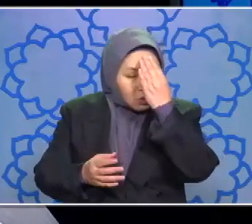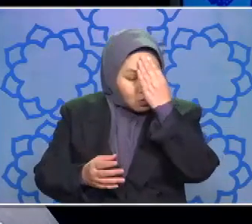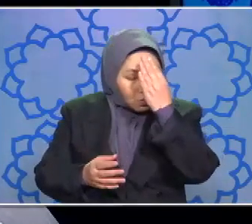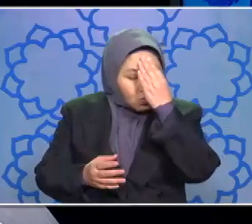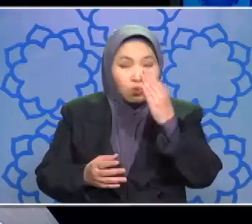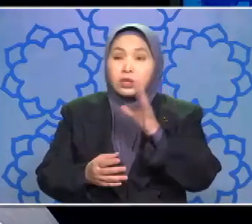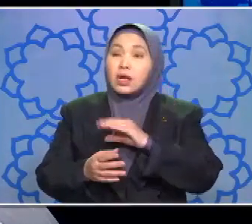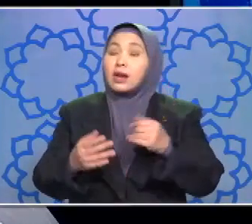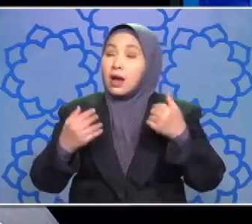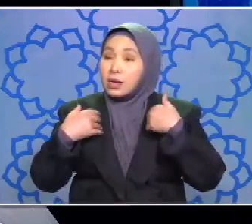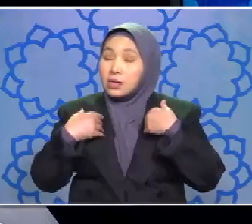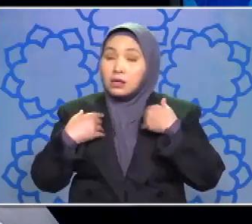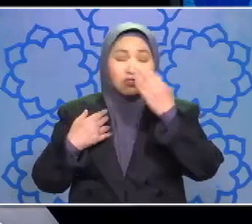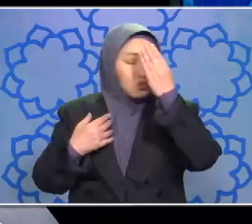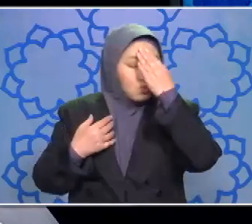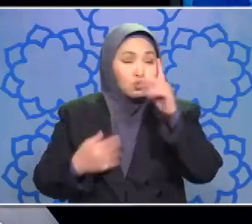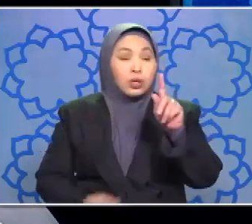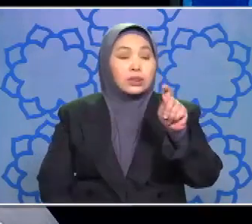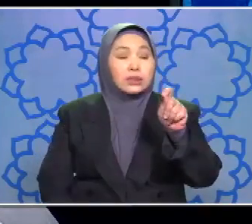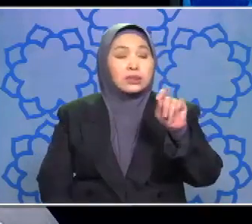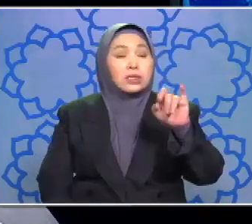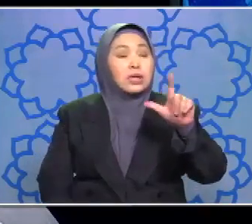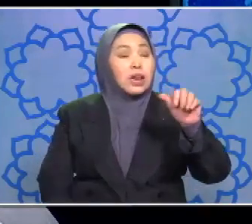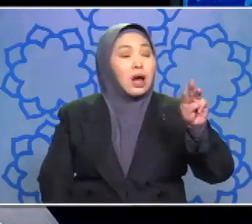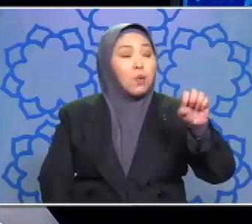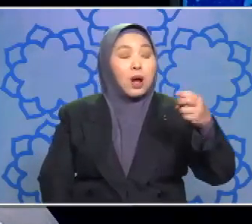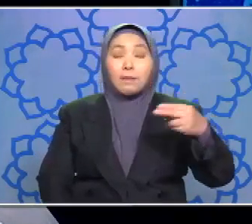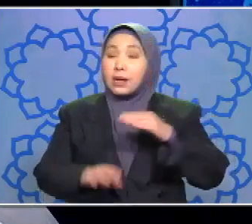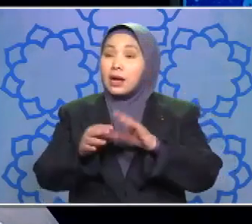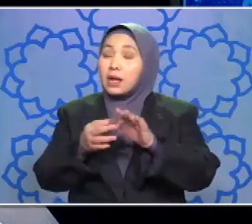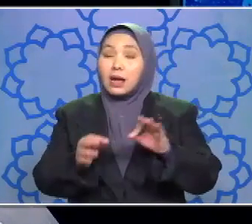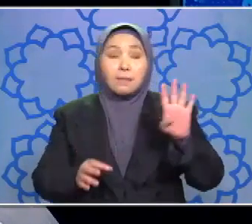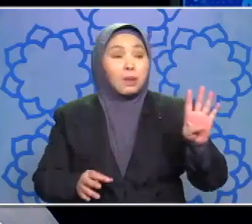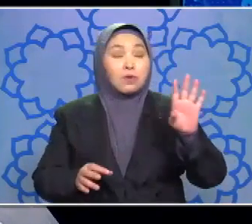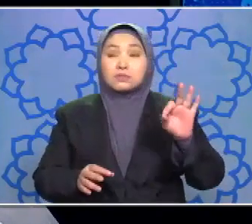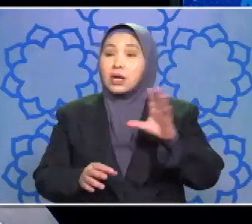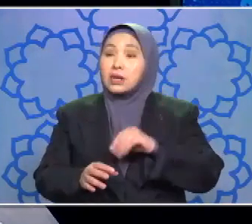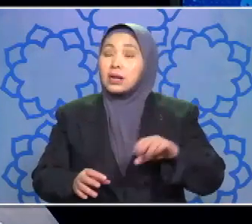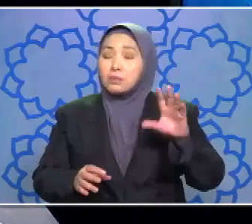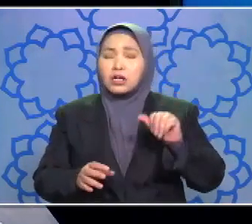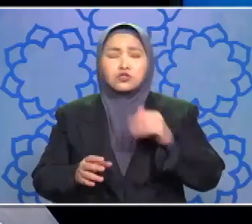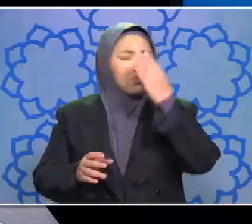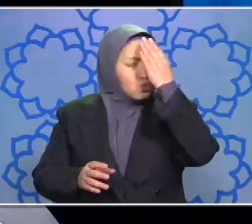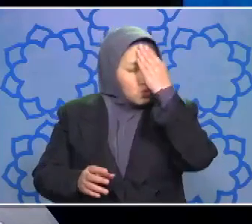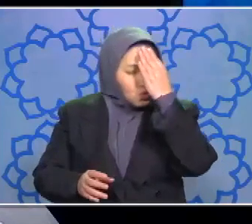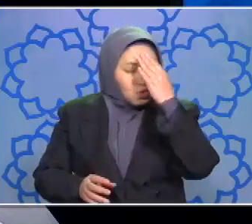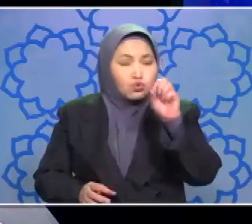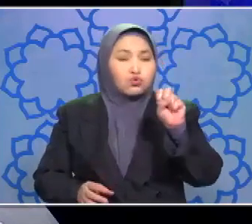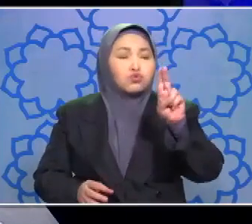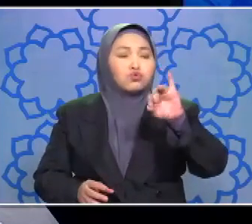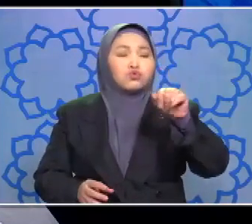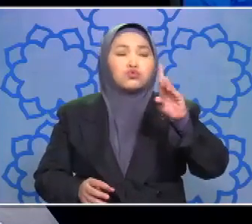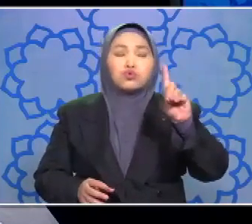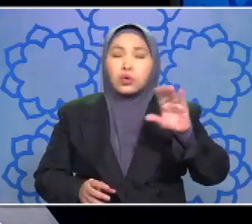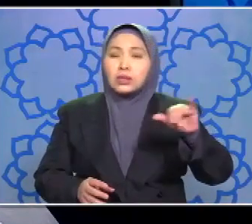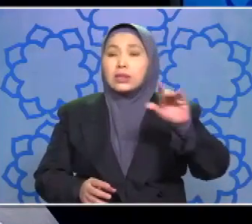Kemudian ada sujud tilawah pada ayat 49 dan 50 ini. Bercakap tentang sujud tilawah ini, kita pada hari ini